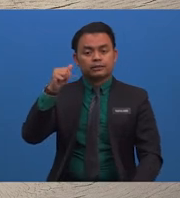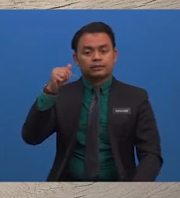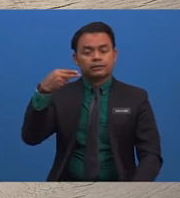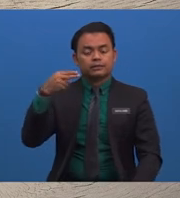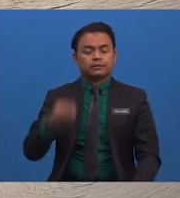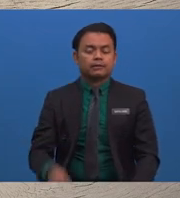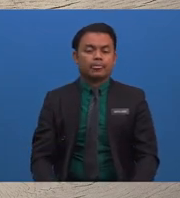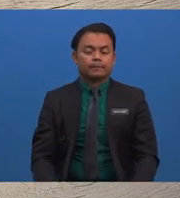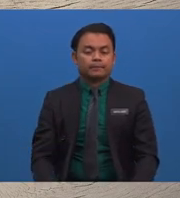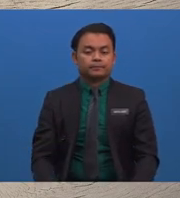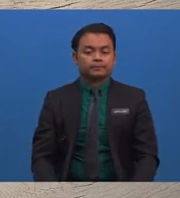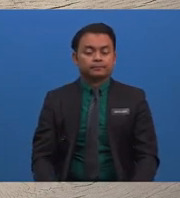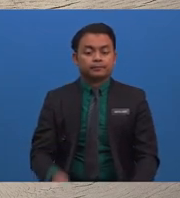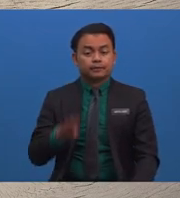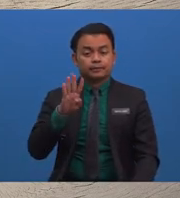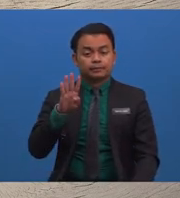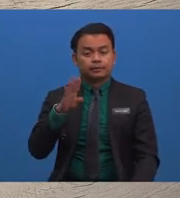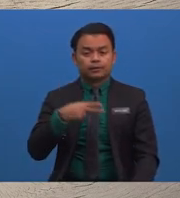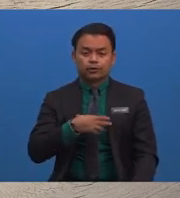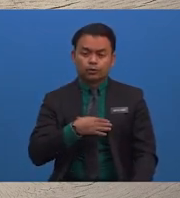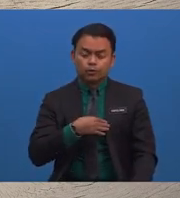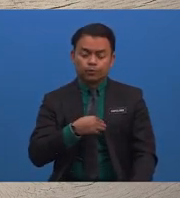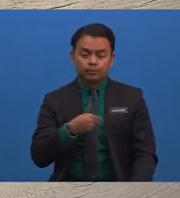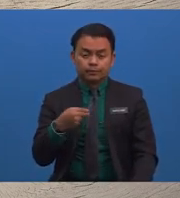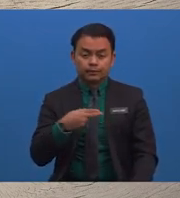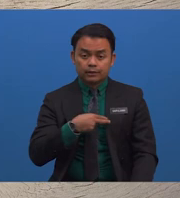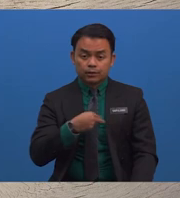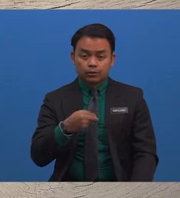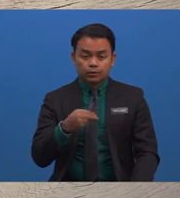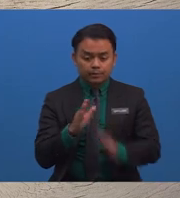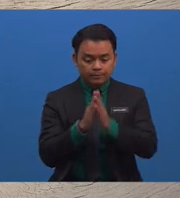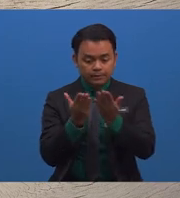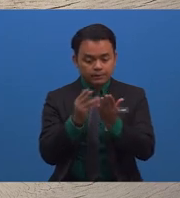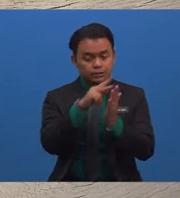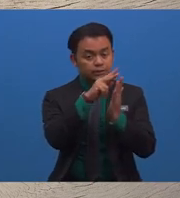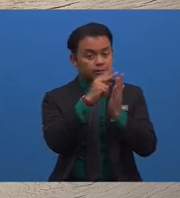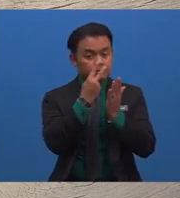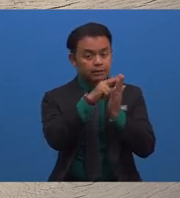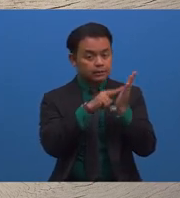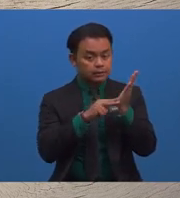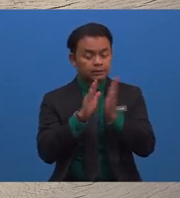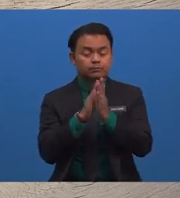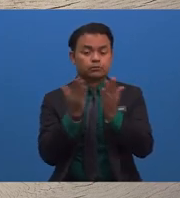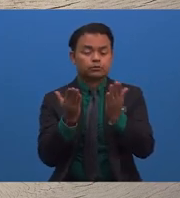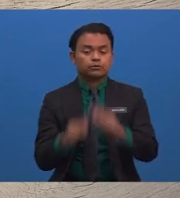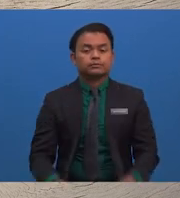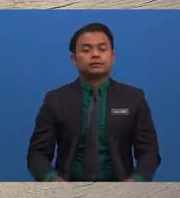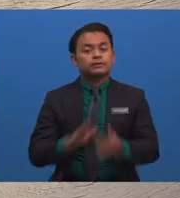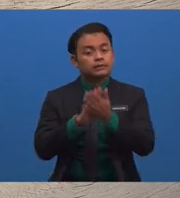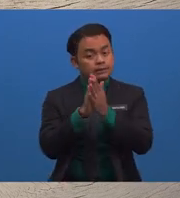ialah hobi Asrul membaca buku. Menjadi hobi saya membaca